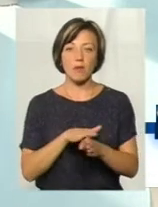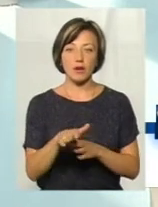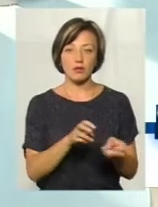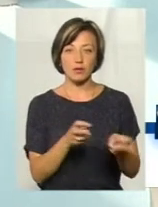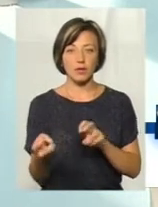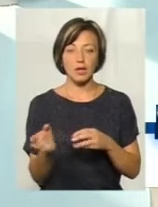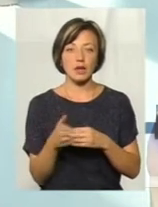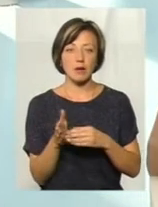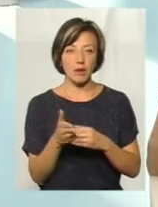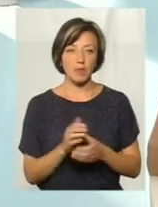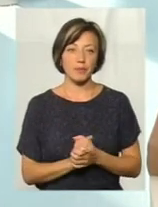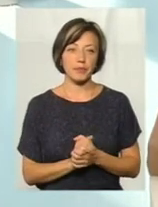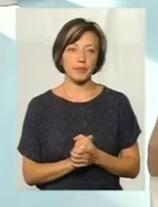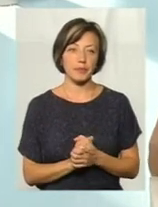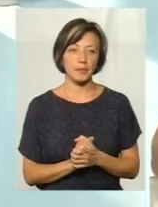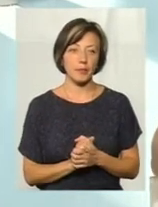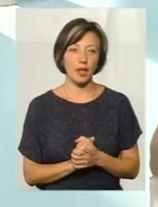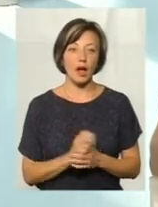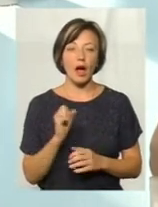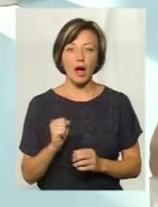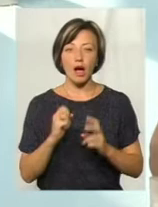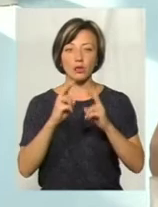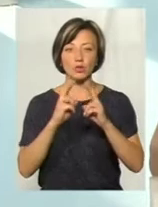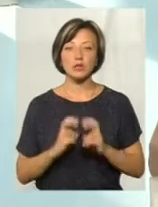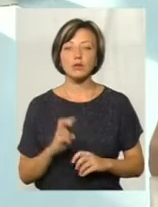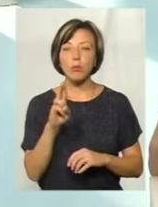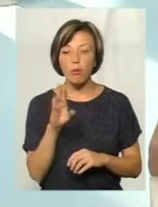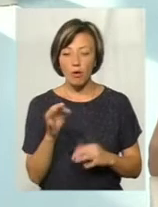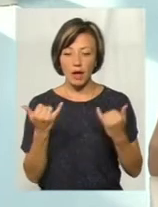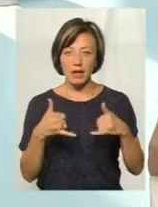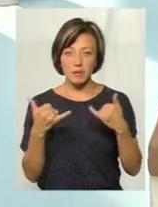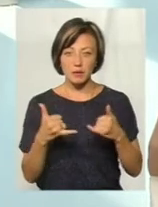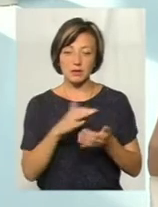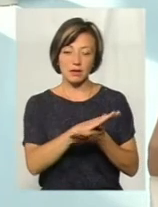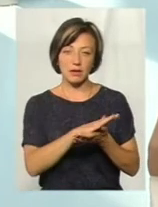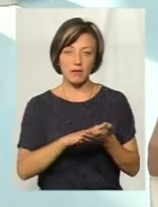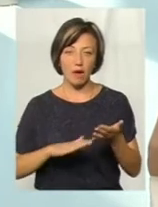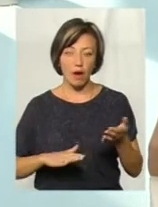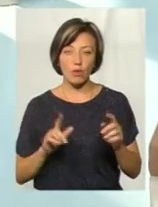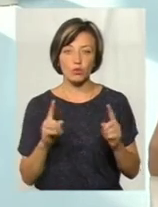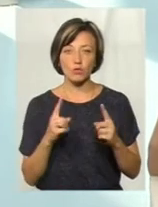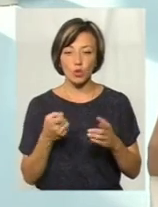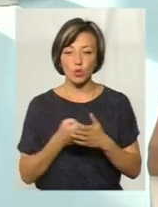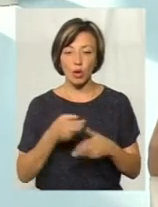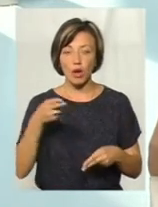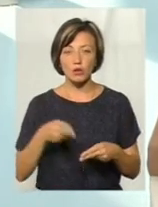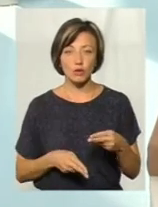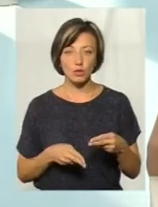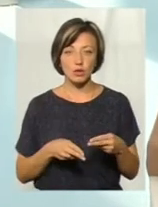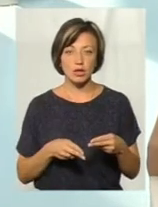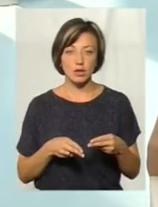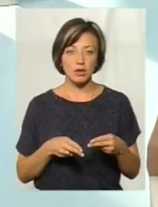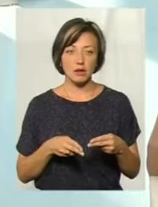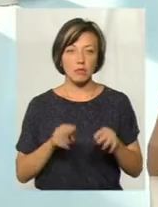загибель риби. А дослідження по хімічних речовинах поки що тривають, тому що до остаточного